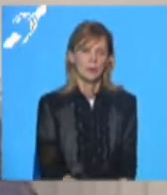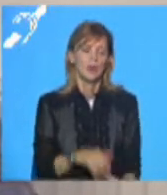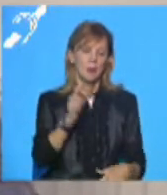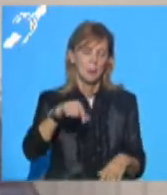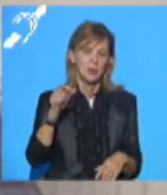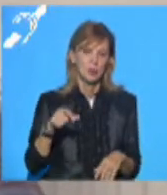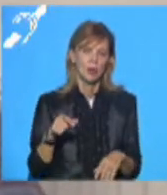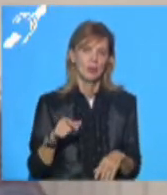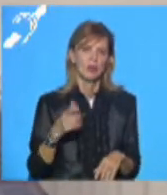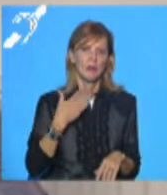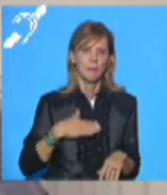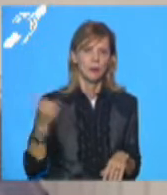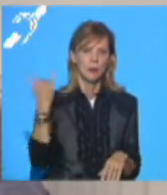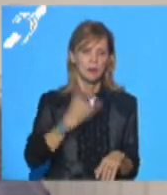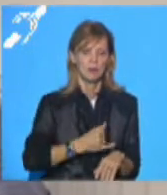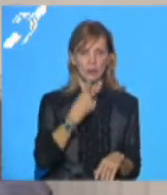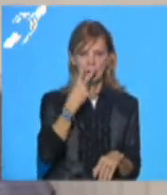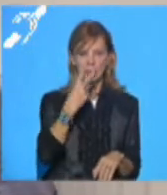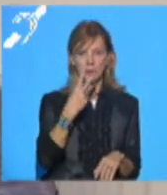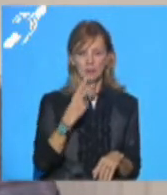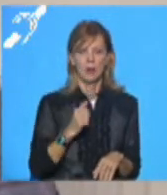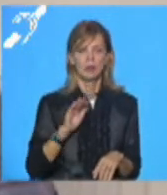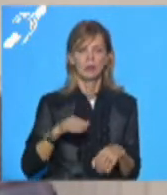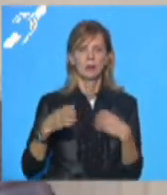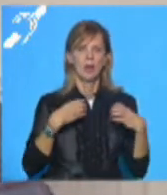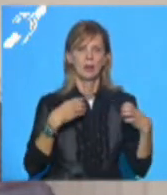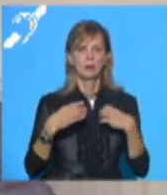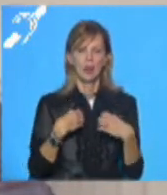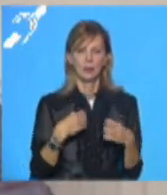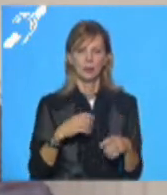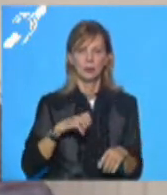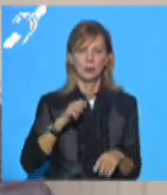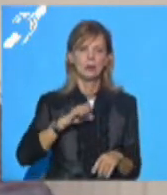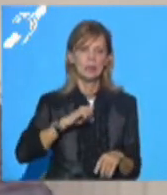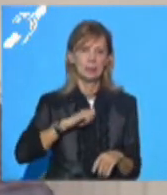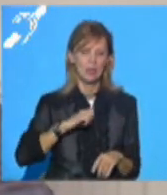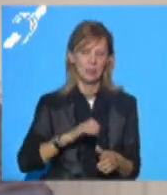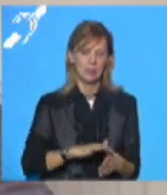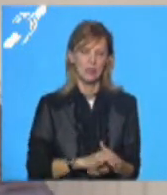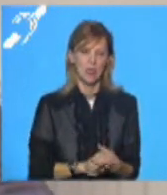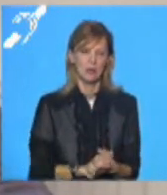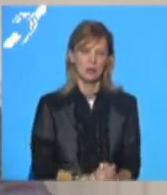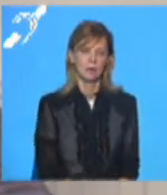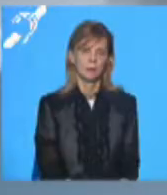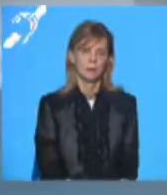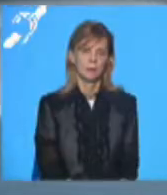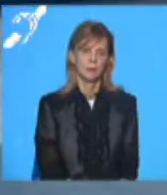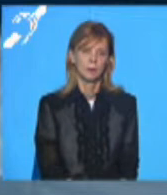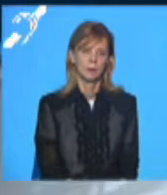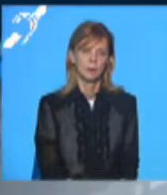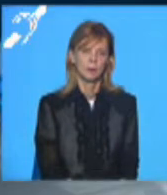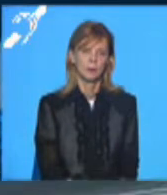Oamenii s-au arătat foarte interesați de în a viziona spectacolul.